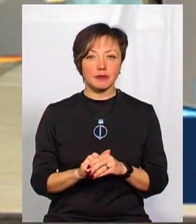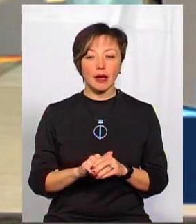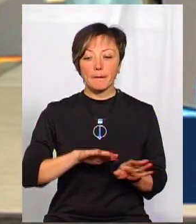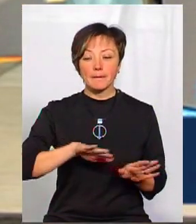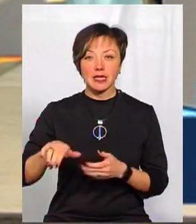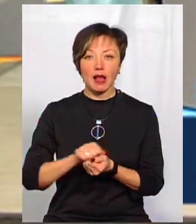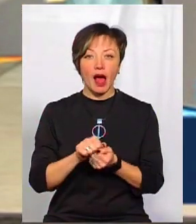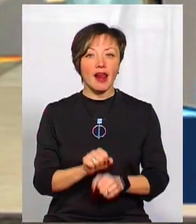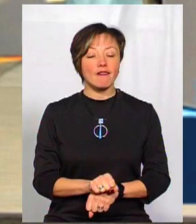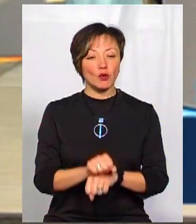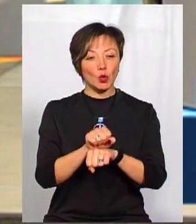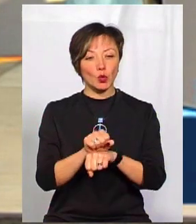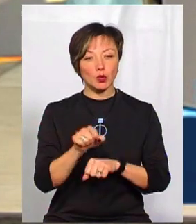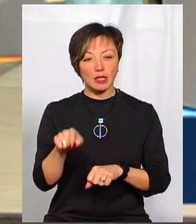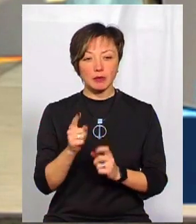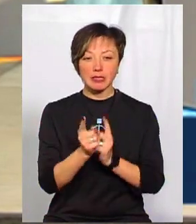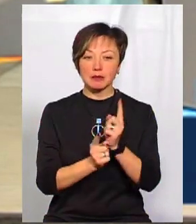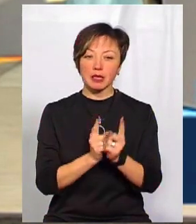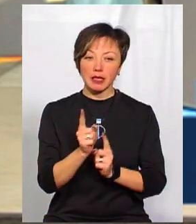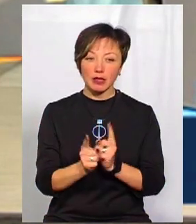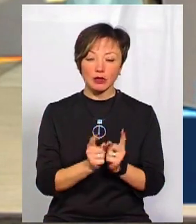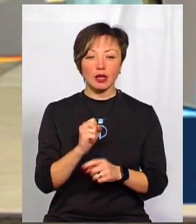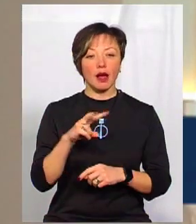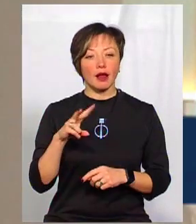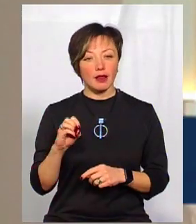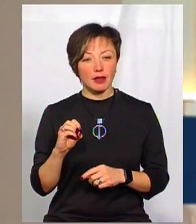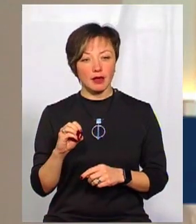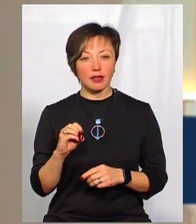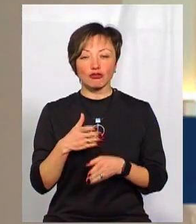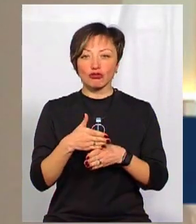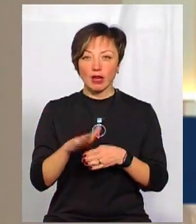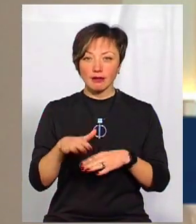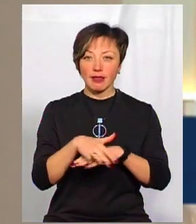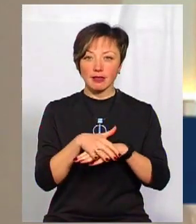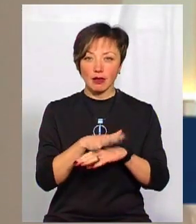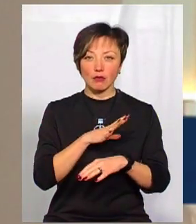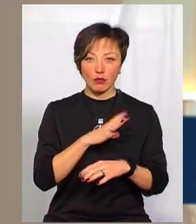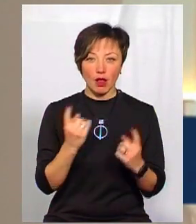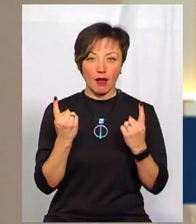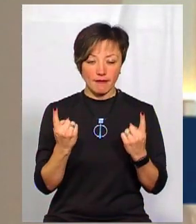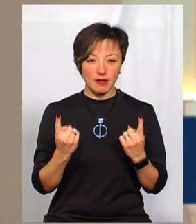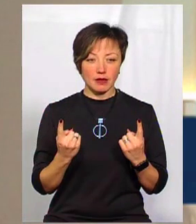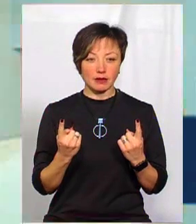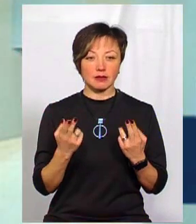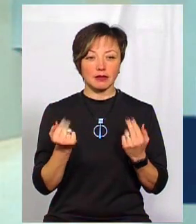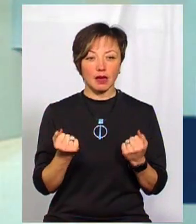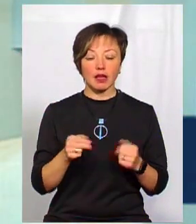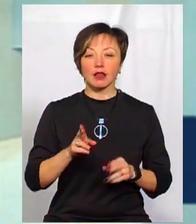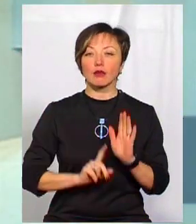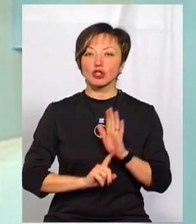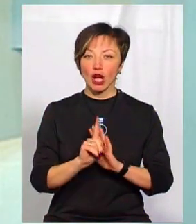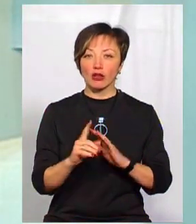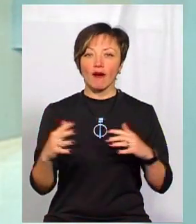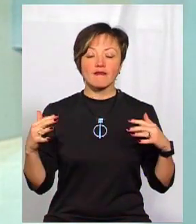Ну, після революції дещо там змінилося, але тим не менше частка населення була досить значна, так? Так, і на початок